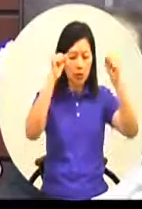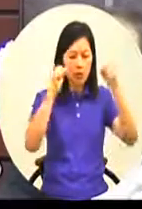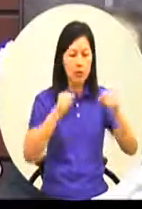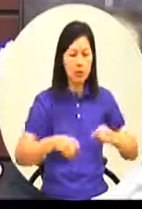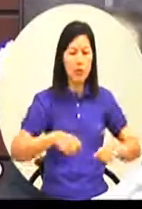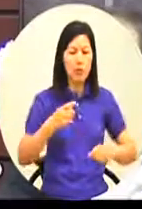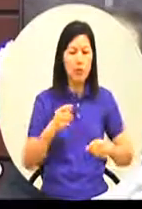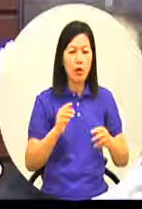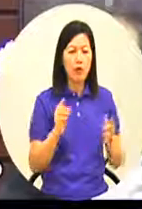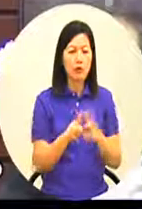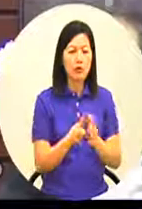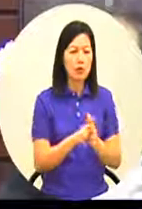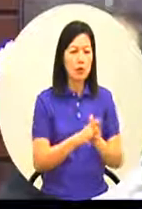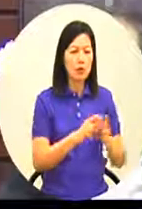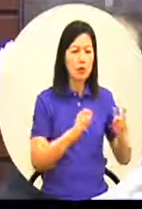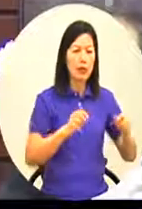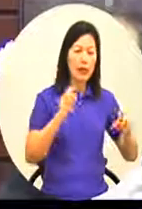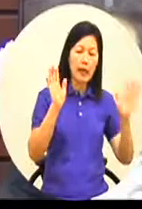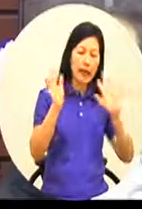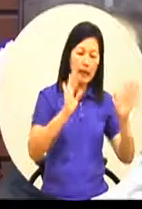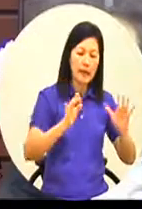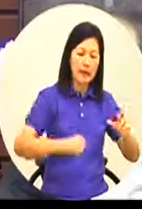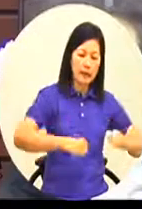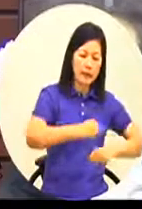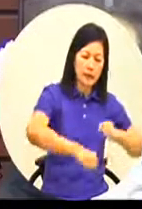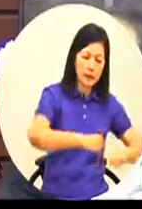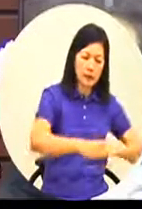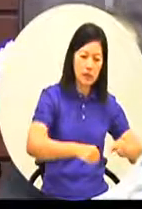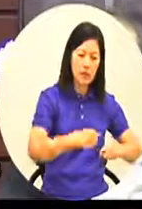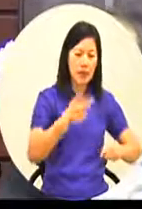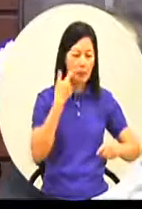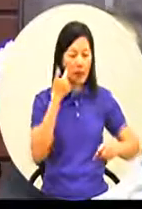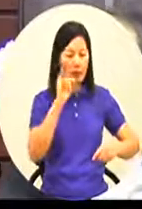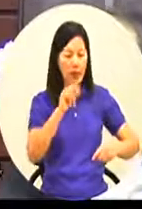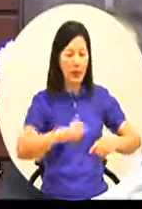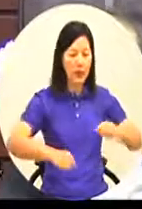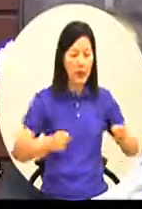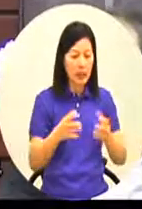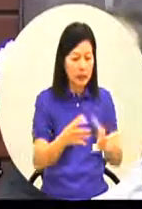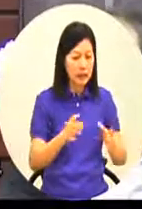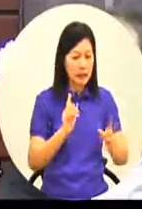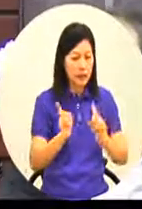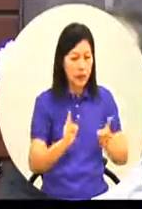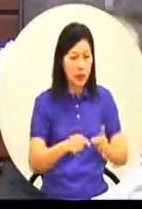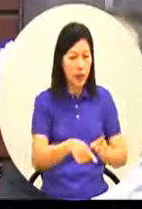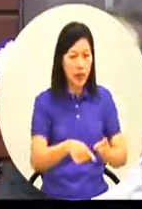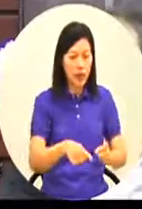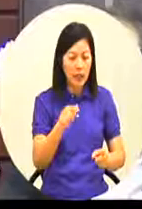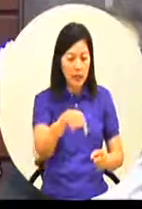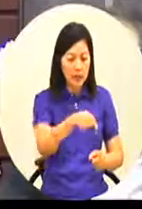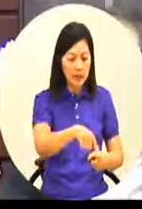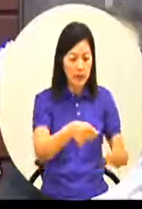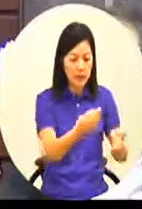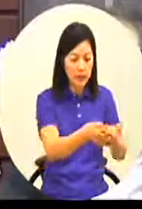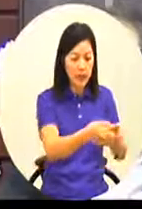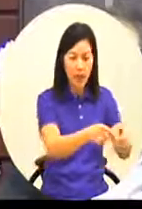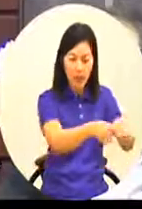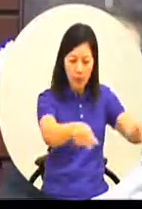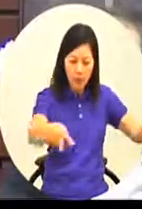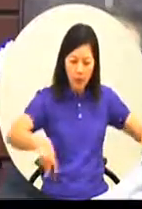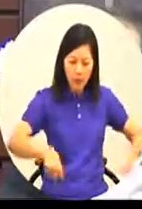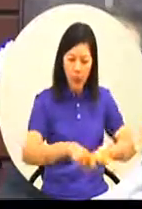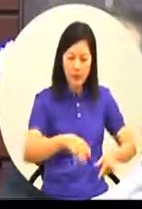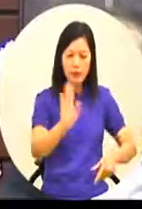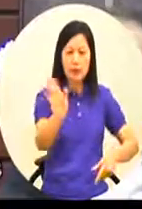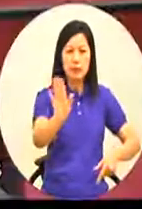脚踏车和他爸爸妈妈在这里吃头的时候，当然都可以哦。这个就不要划线了，我的意思是这